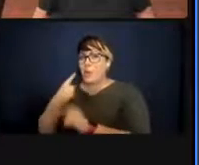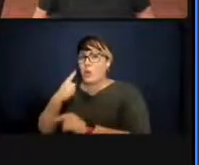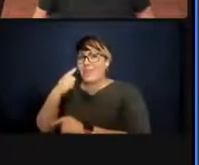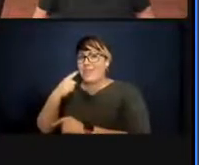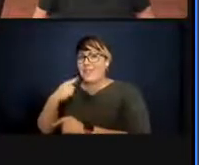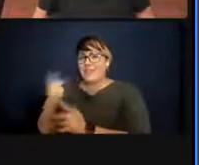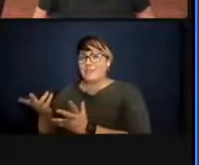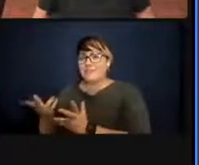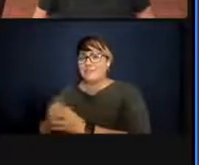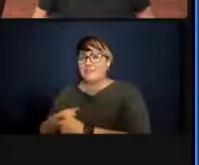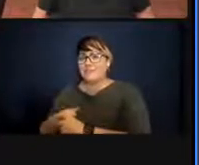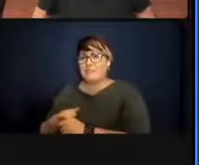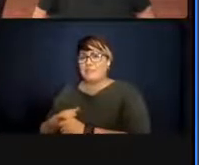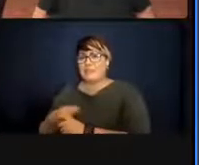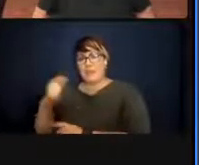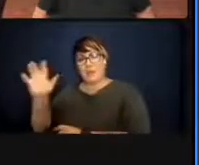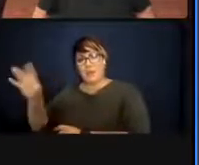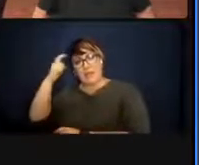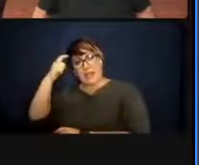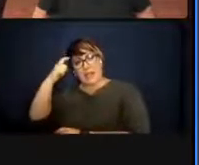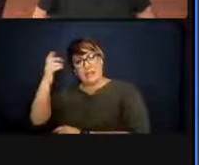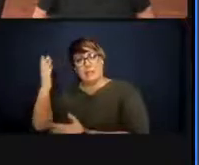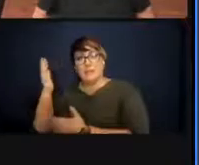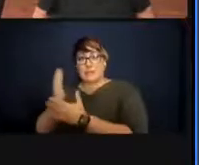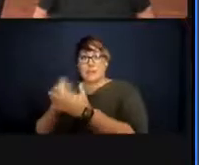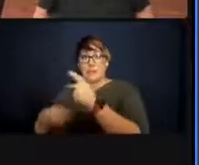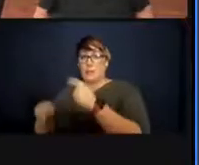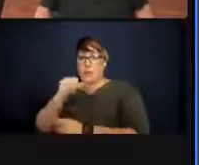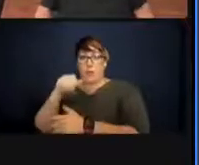Nitaka kuleta hayo kwako.